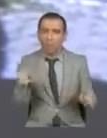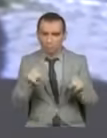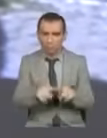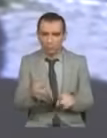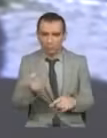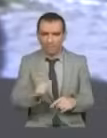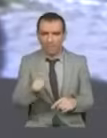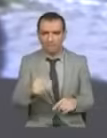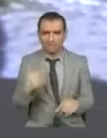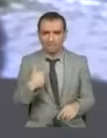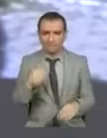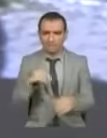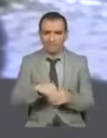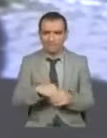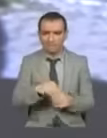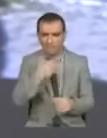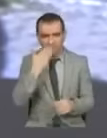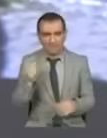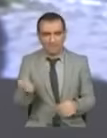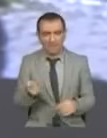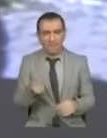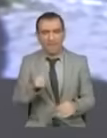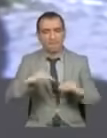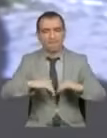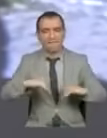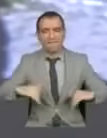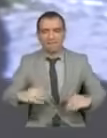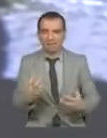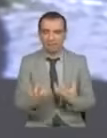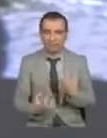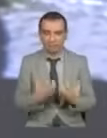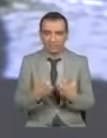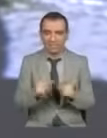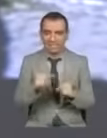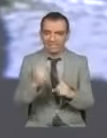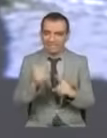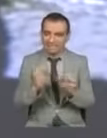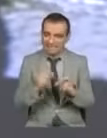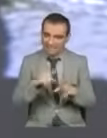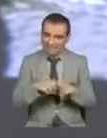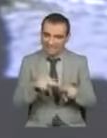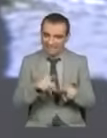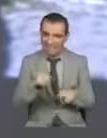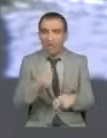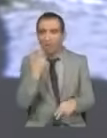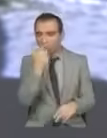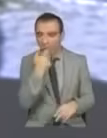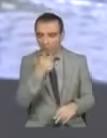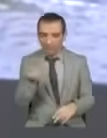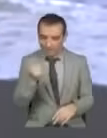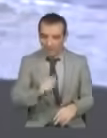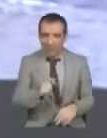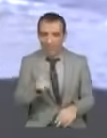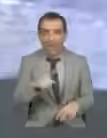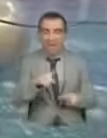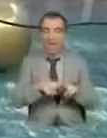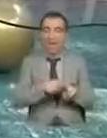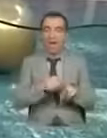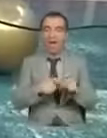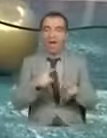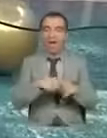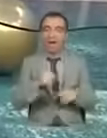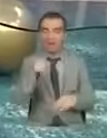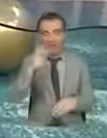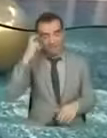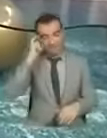buluştuğu bizim için iftarlık pideler pişirildi. Dibek buğdayı dövdü. Türküler söyledi. Ayşe'ye gidiyoruz. Ayşe